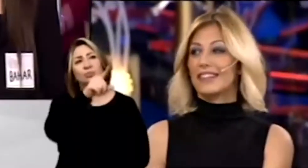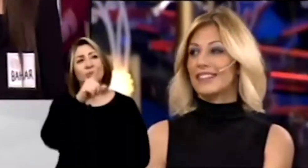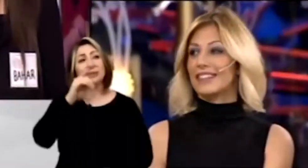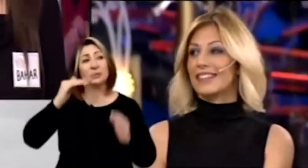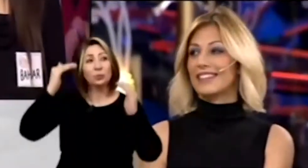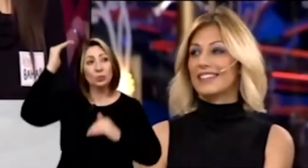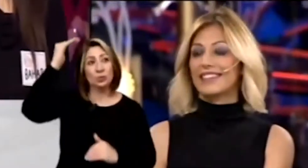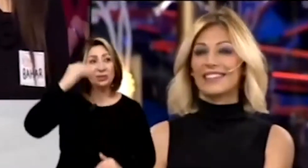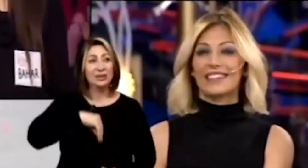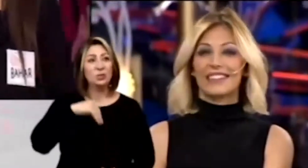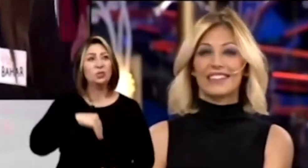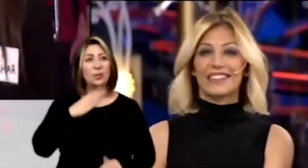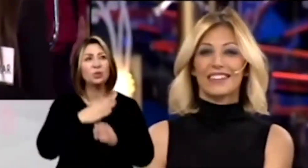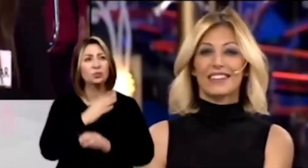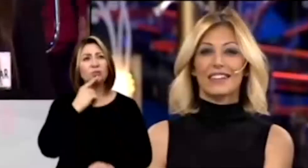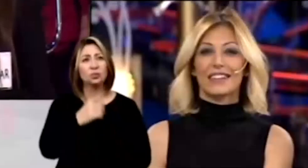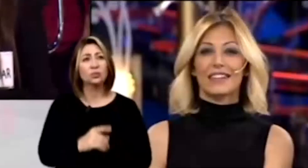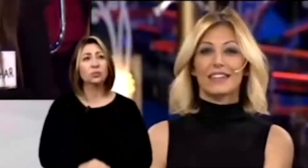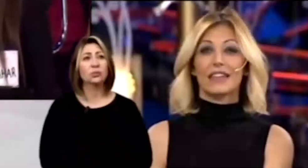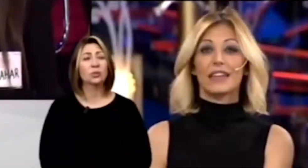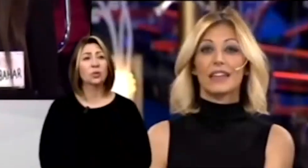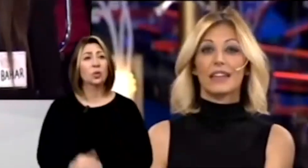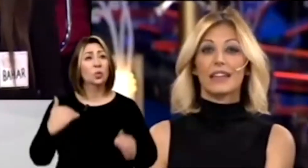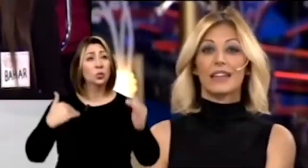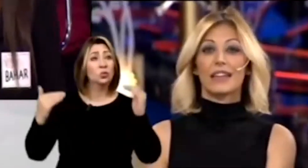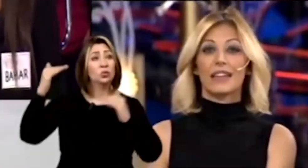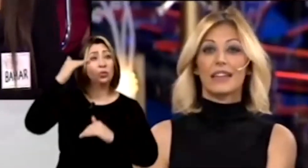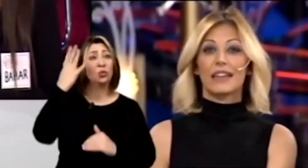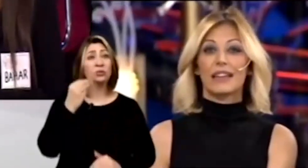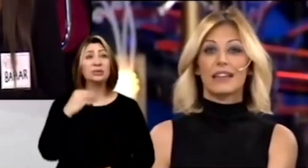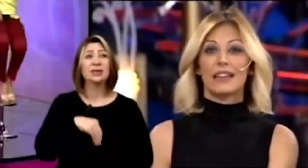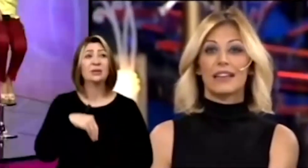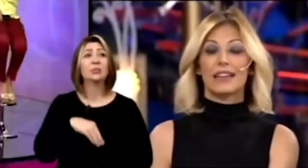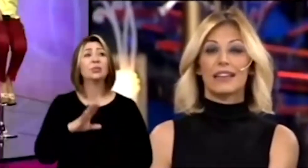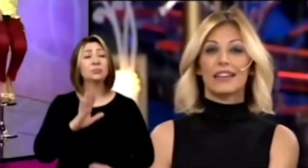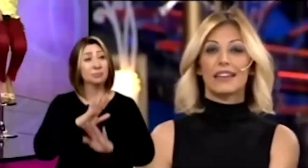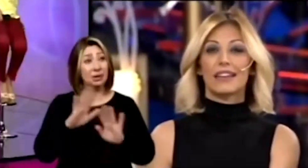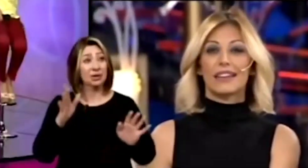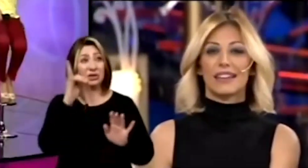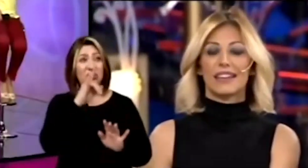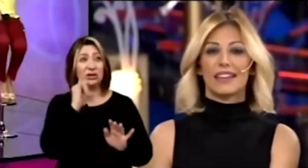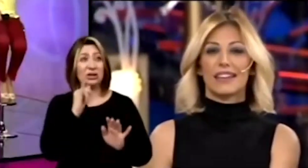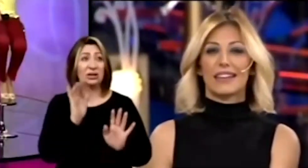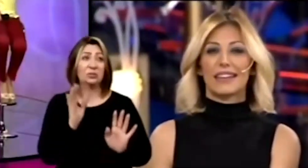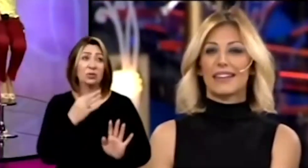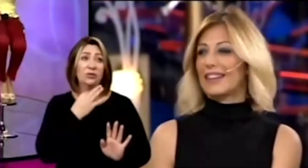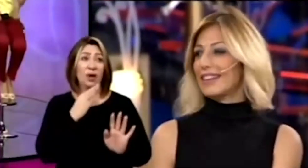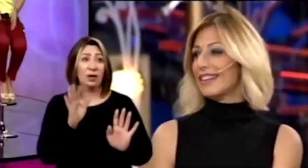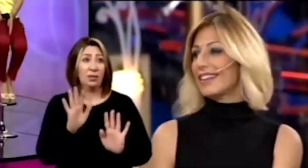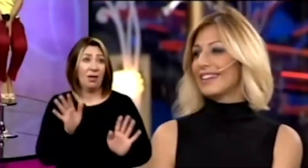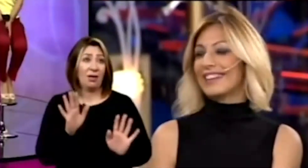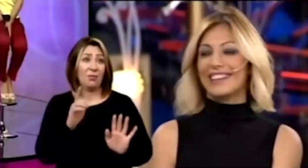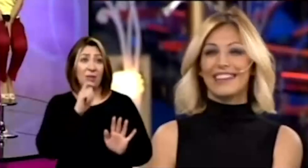yapma. Üstün olduğunu zannediyorsun ama doğru söylüyorsun. Aa, öyle mi? Evet. Üstün olduğumu zannetmiyorum. Öyle lütfen bir haberin yok. Fikirlerine dikkat edin.